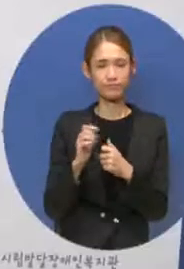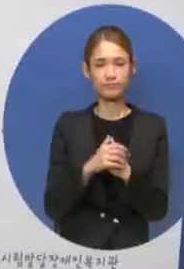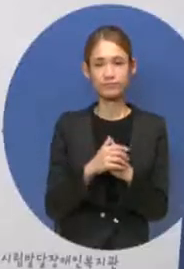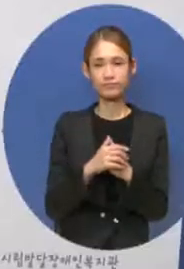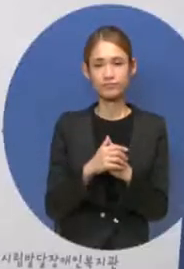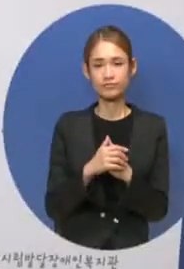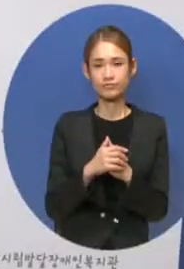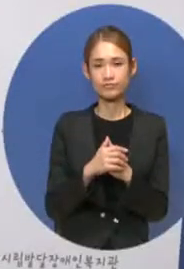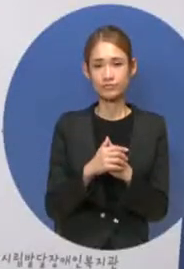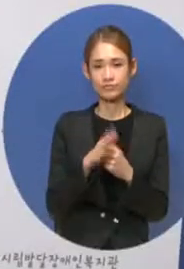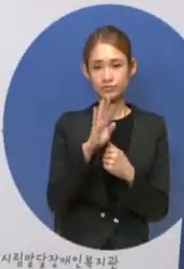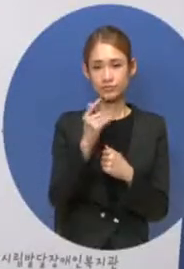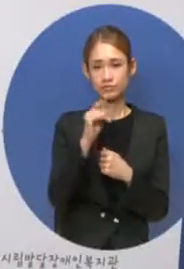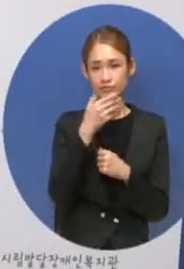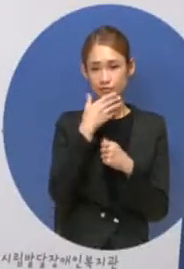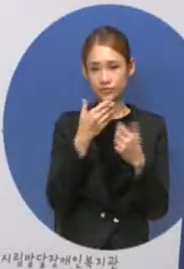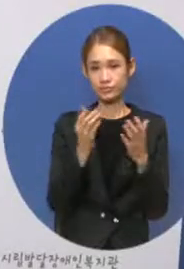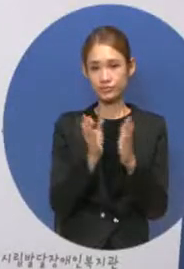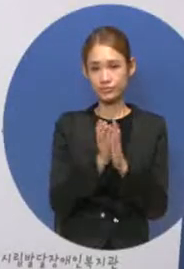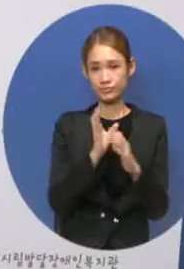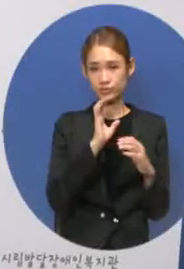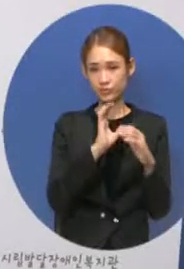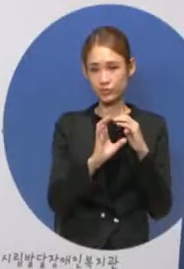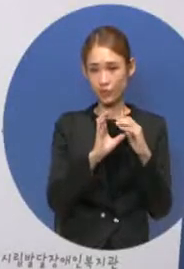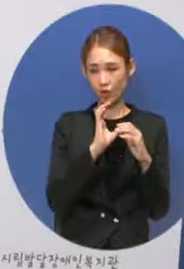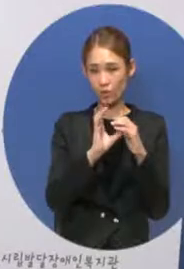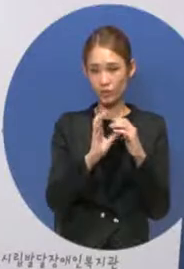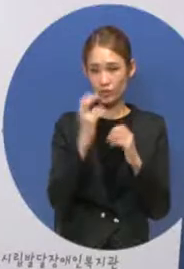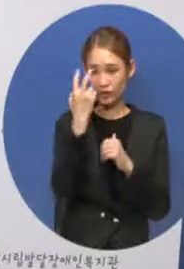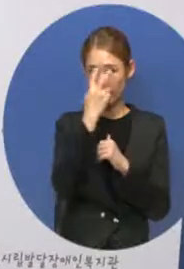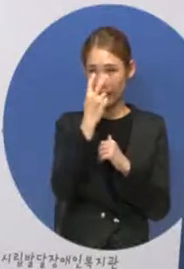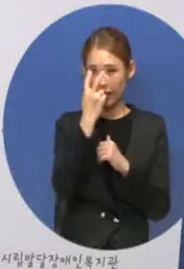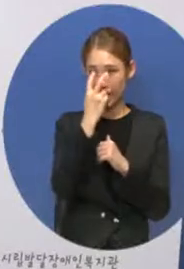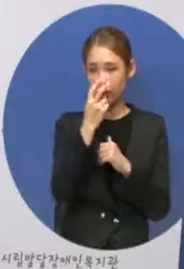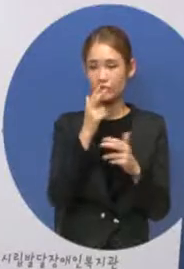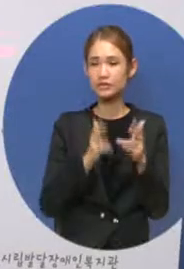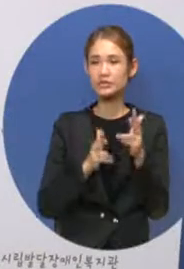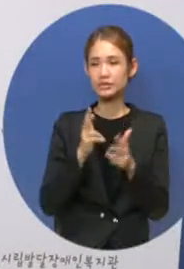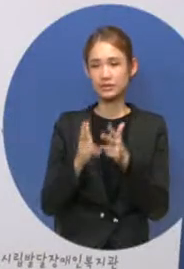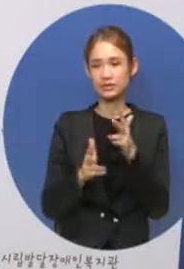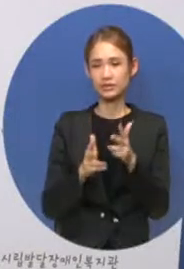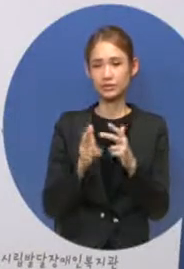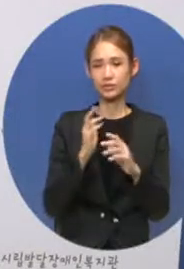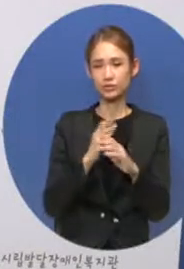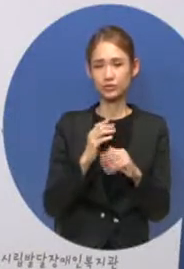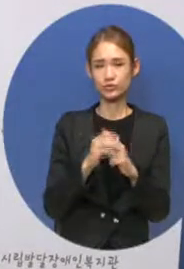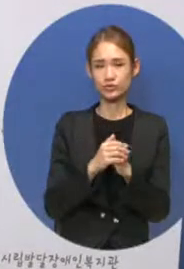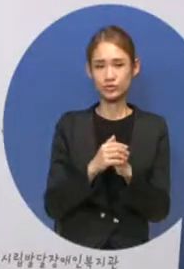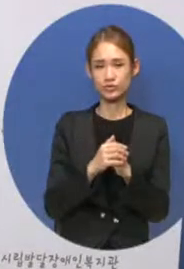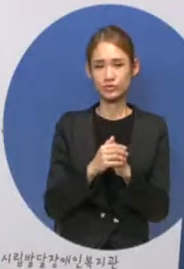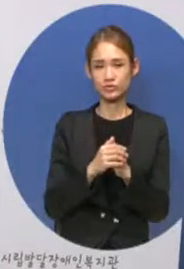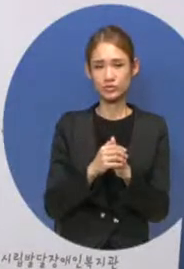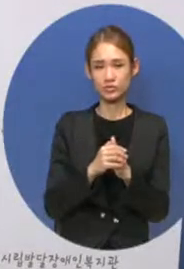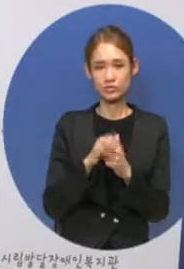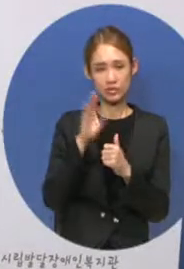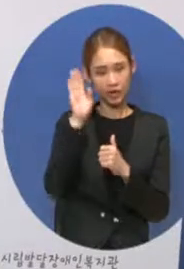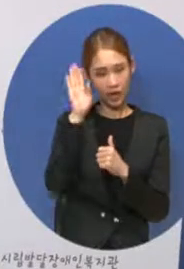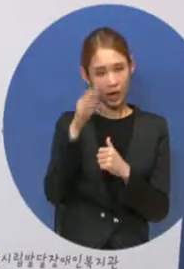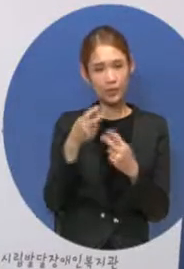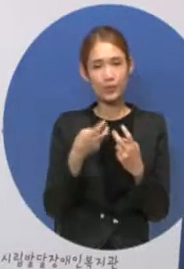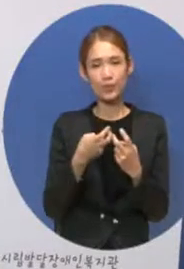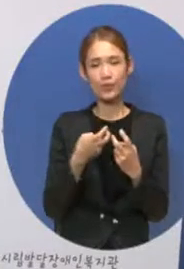더불어서 보건복지부가 지금 커뮤니티 케어 지금 시범 사업을 하고 있잖아요. 그것처럼 어떻게 하면 저희